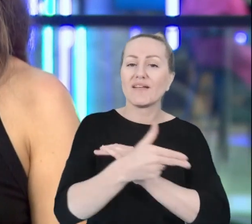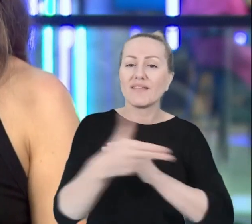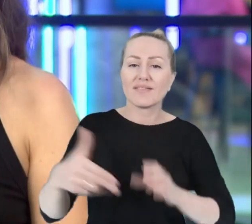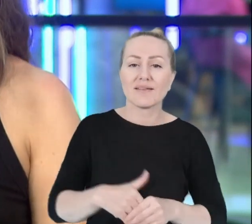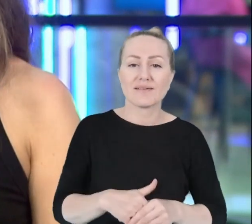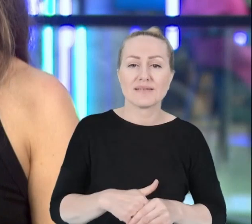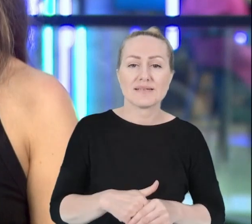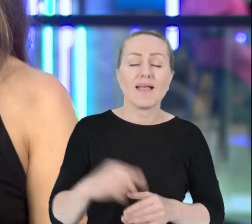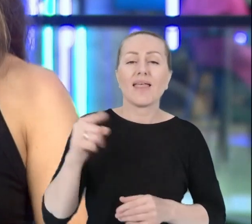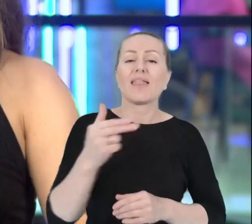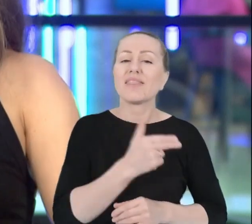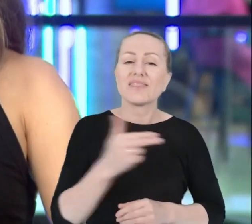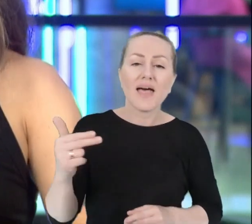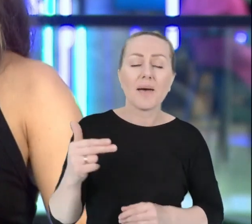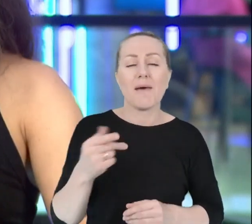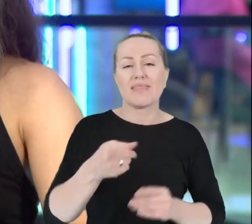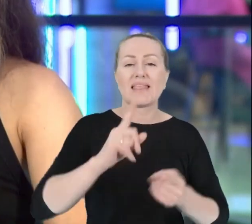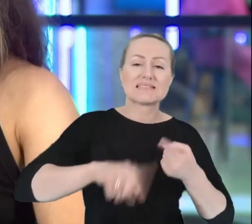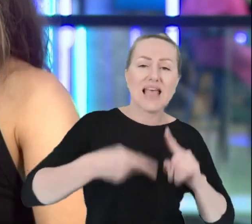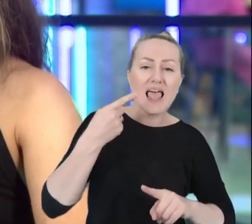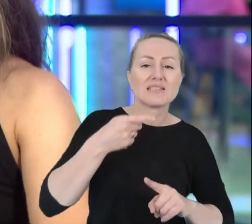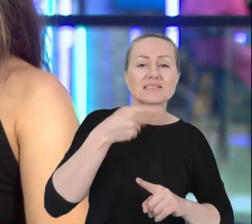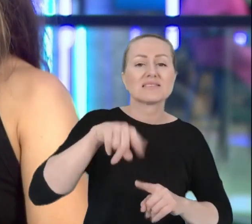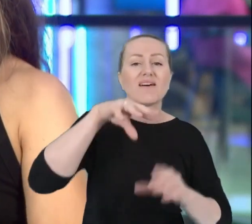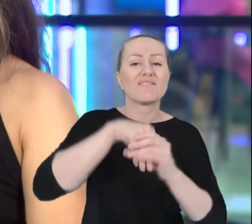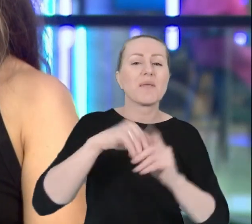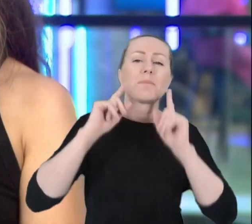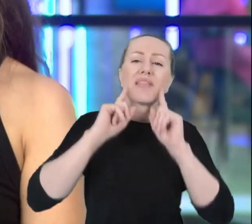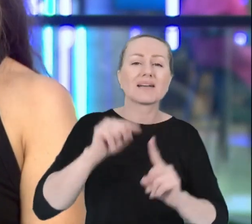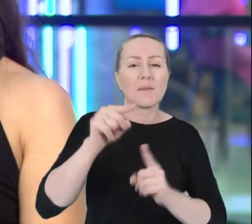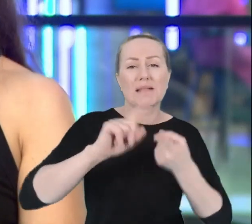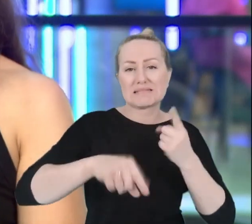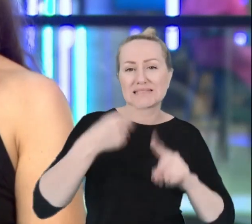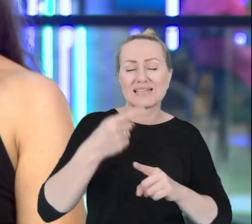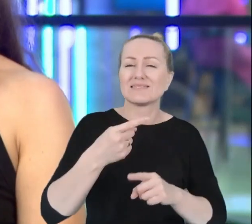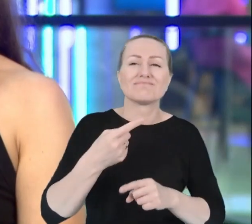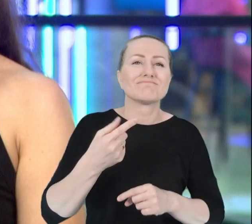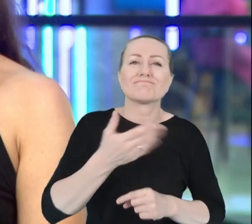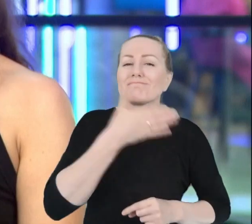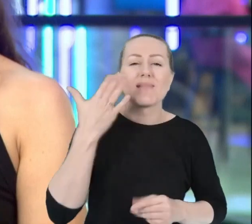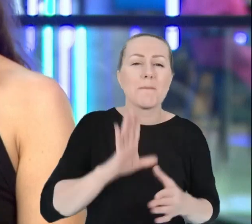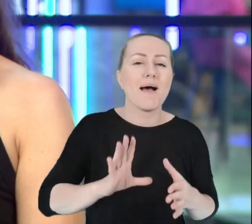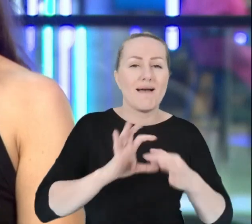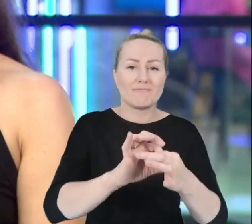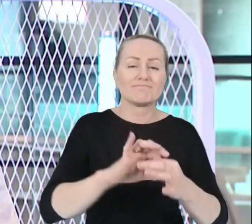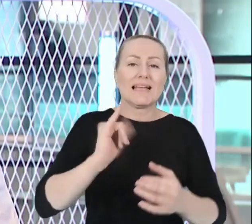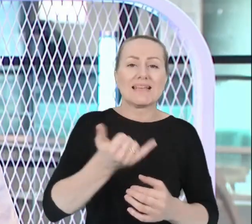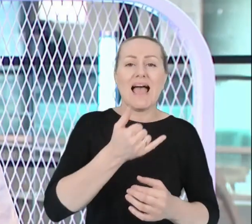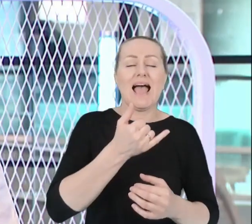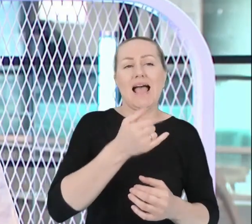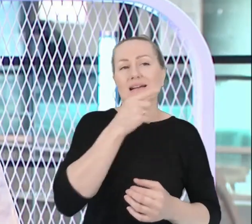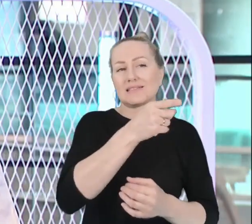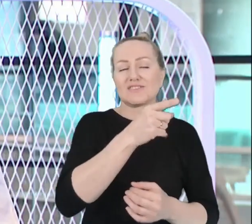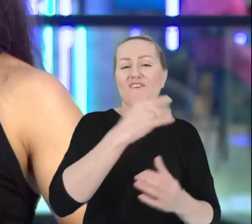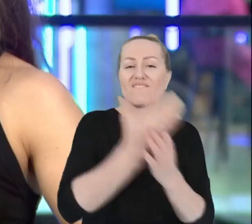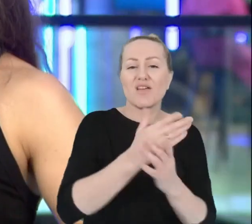na temat tego też sensu właśnie, który tak naprawdę niekoniecznie jest związany z tym, jak zadba o mnie moja organizacja. Okej, super. Że to